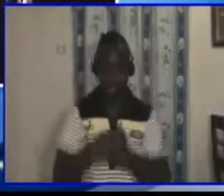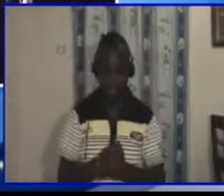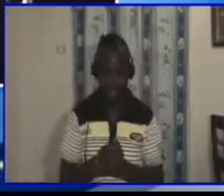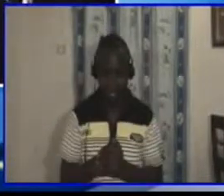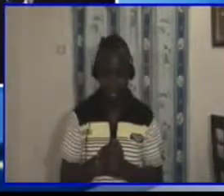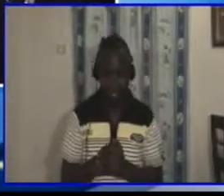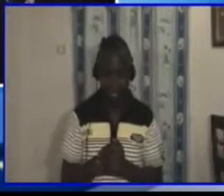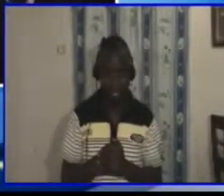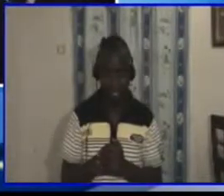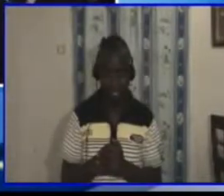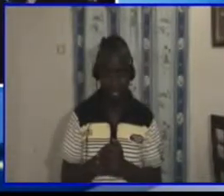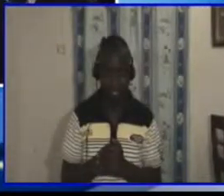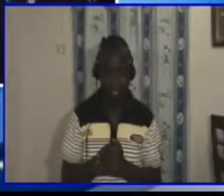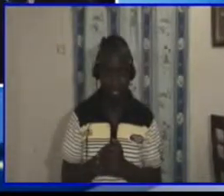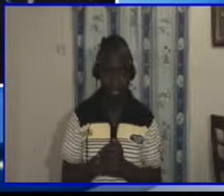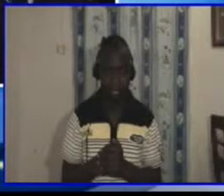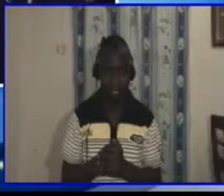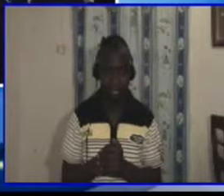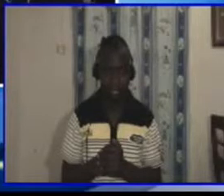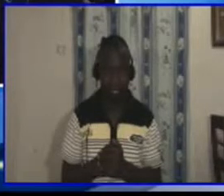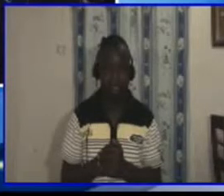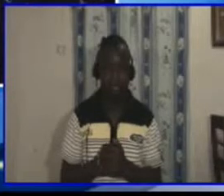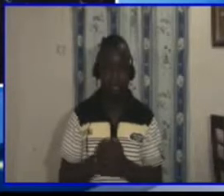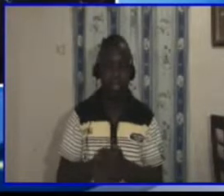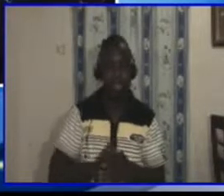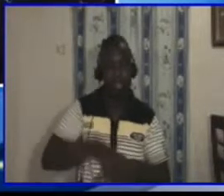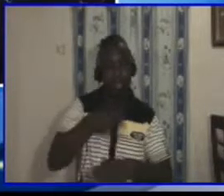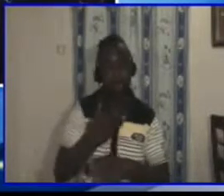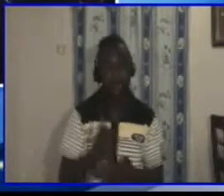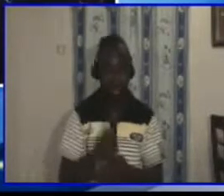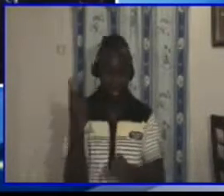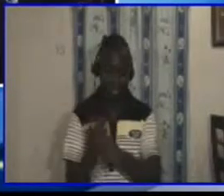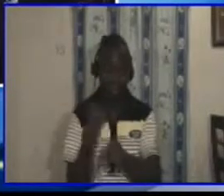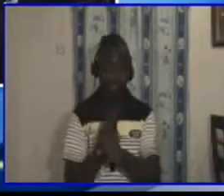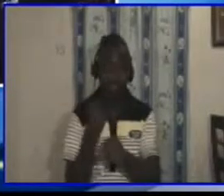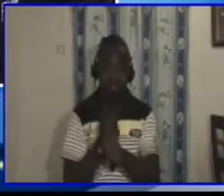dovete ritornare all'insegnamento originale